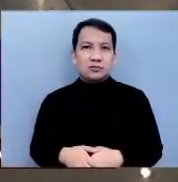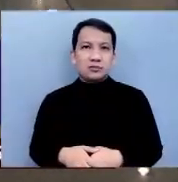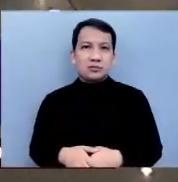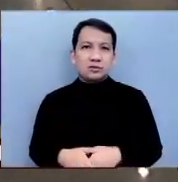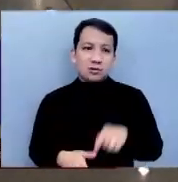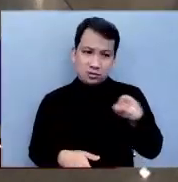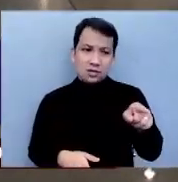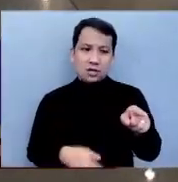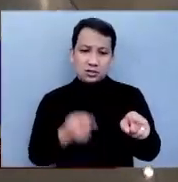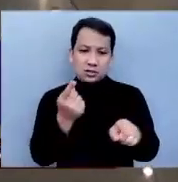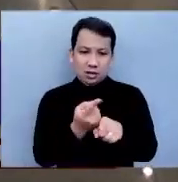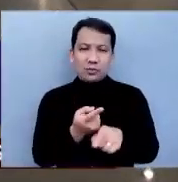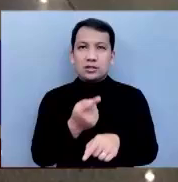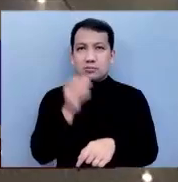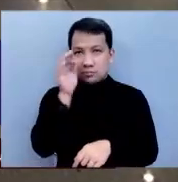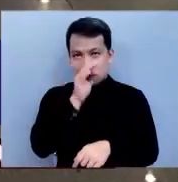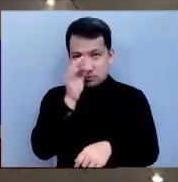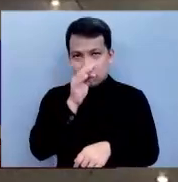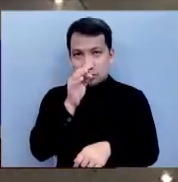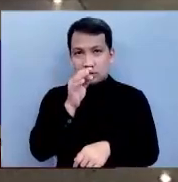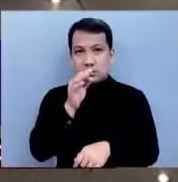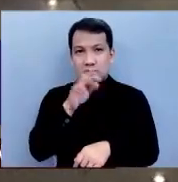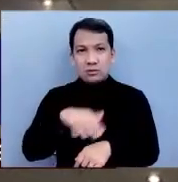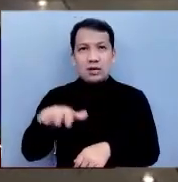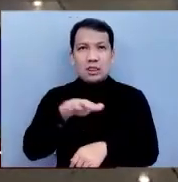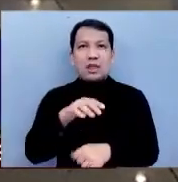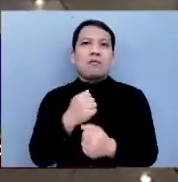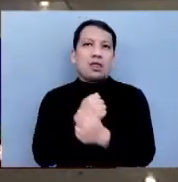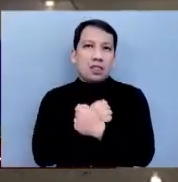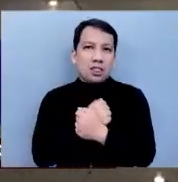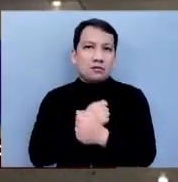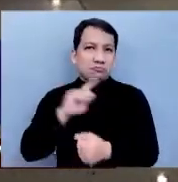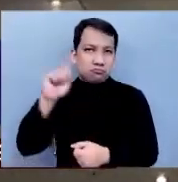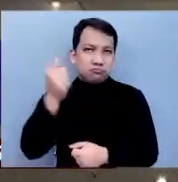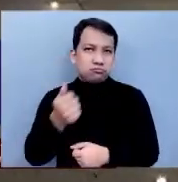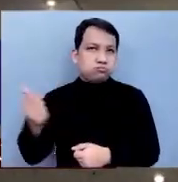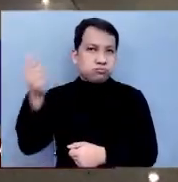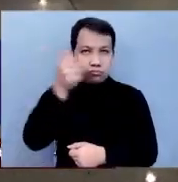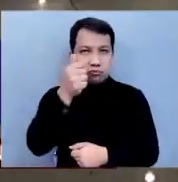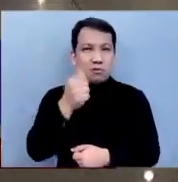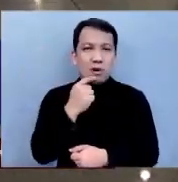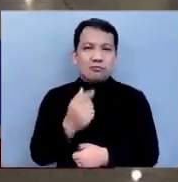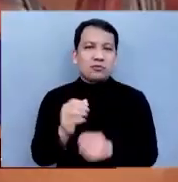sa Pilipino eh, yung love talaga yung nangunguna ba. So